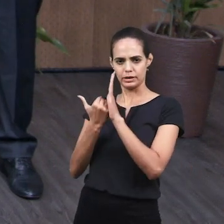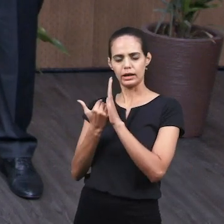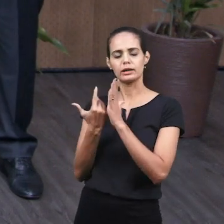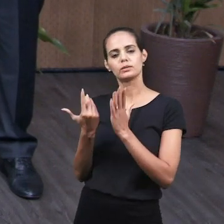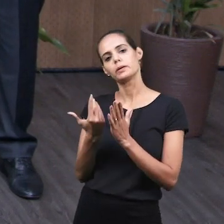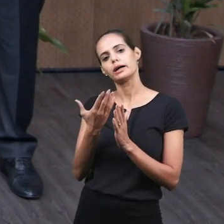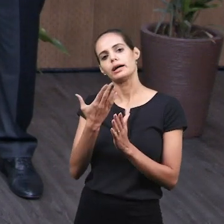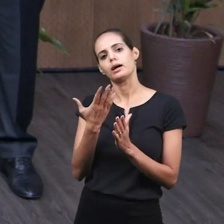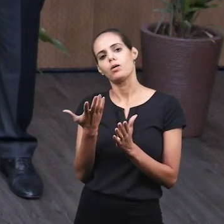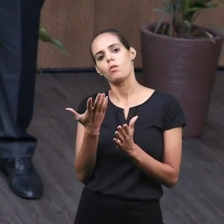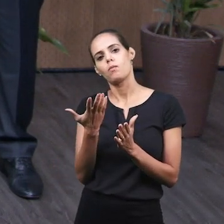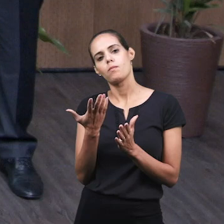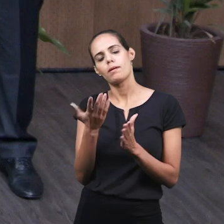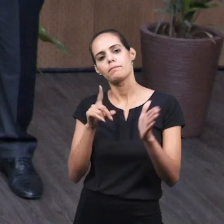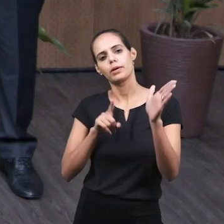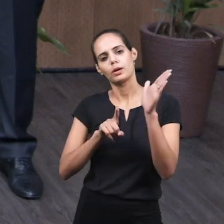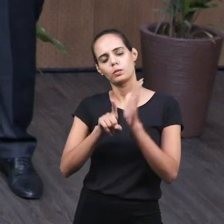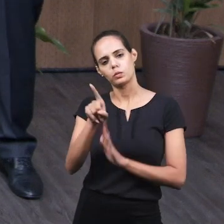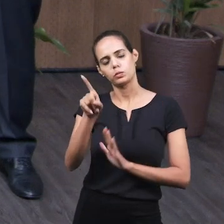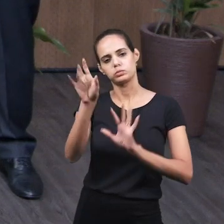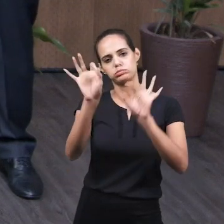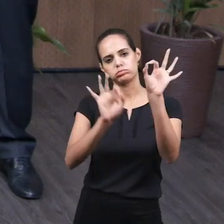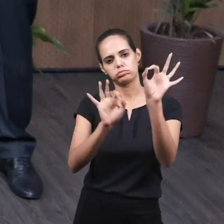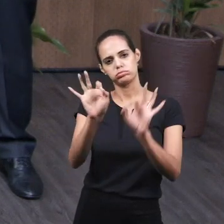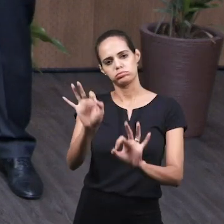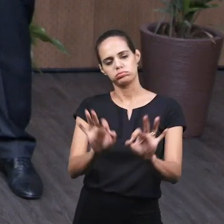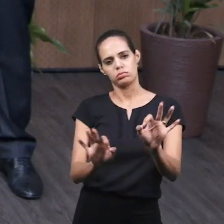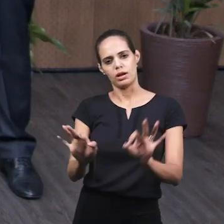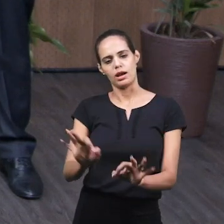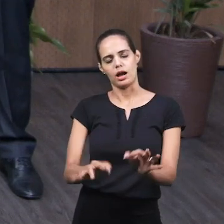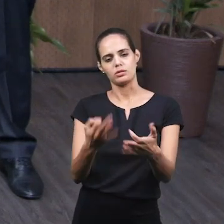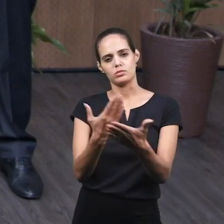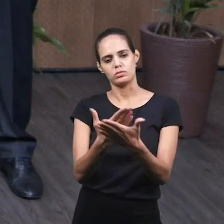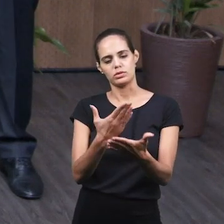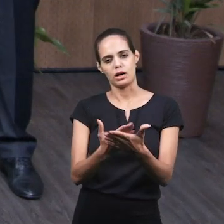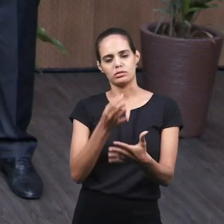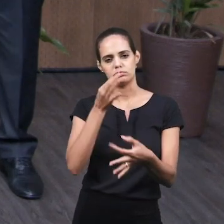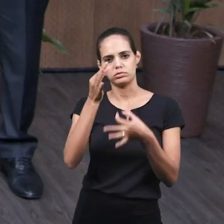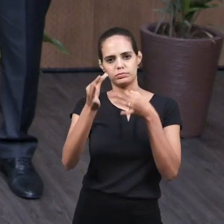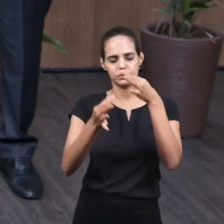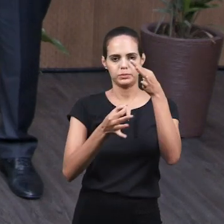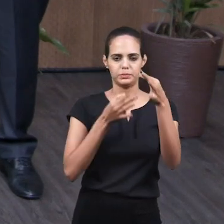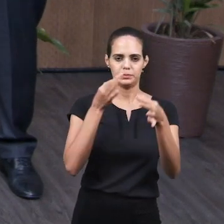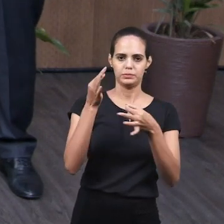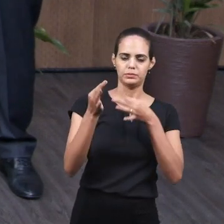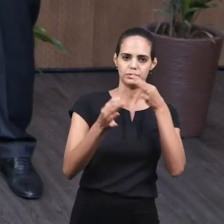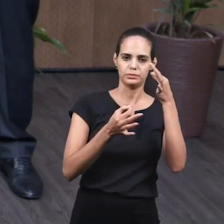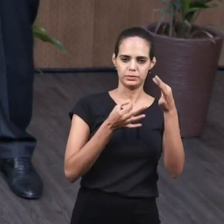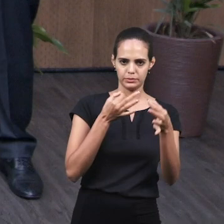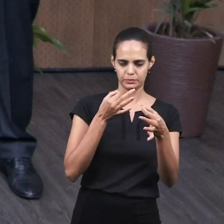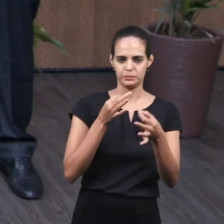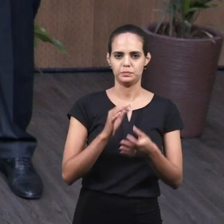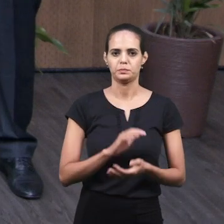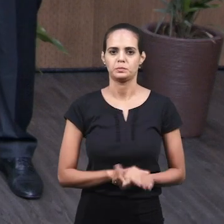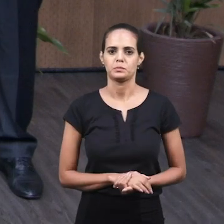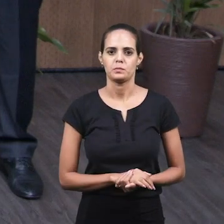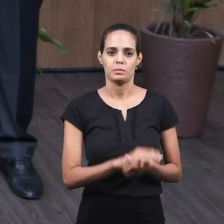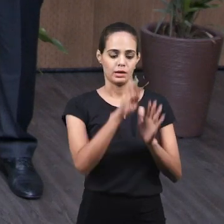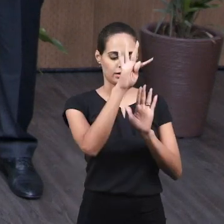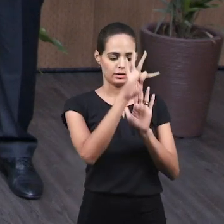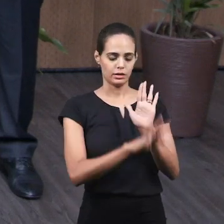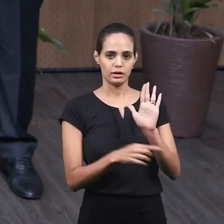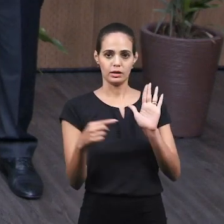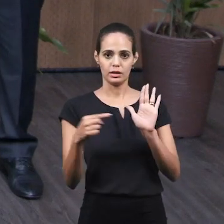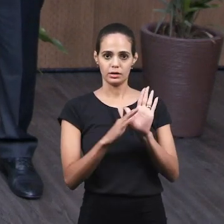travaillée. Nous avons demandé afin que ce soit cité et commenté des passages bibliques